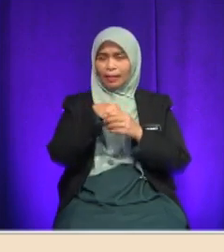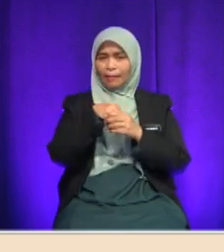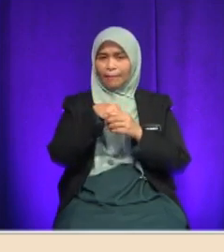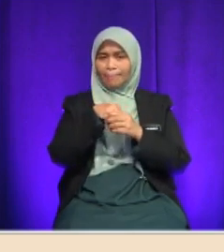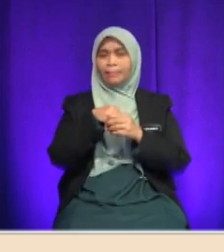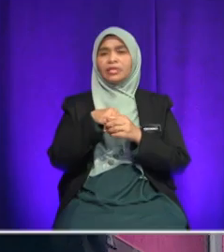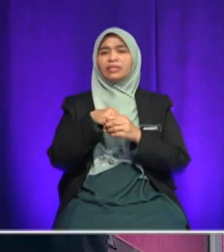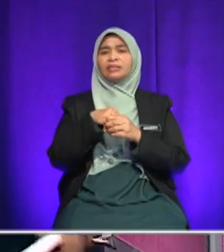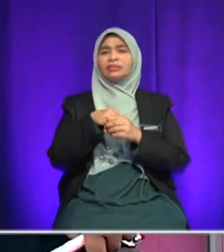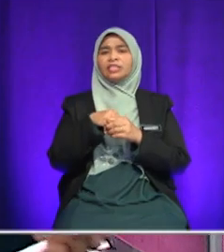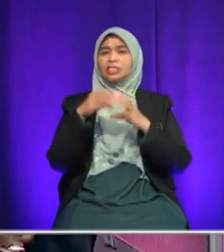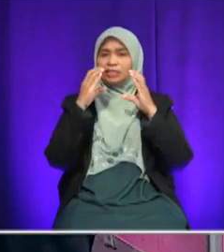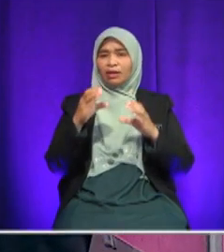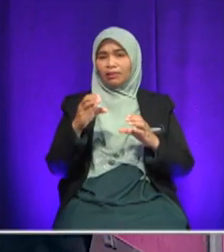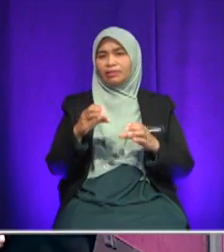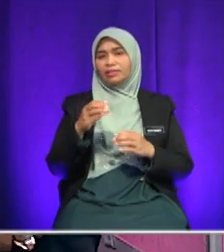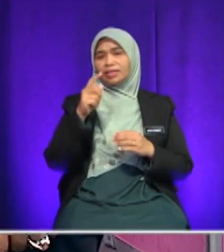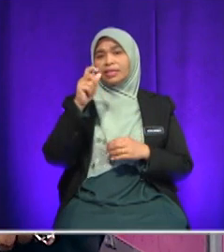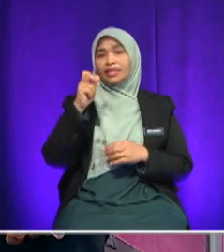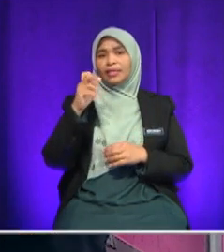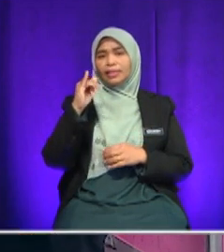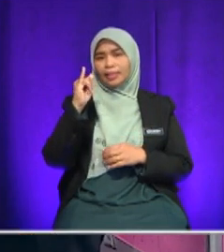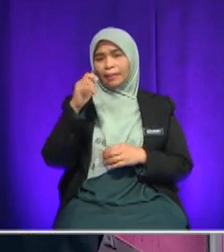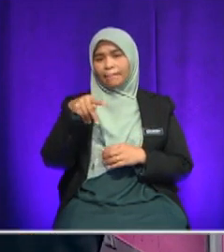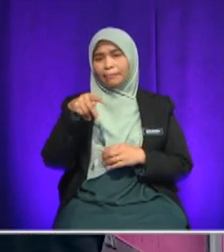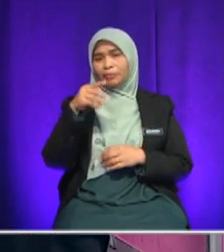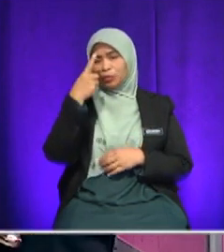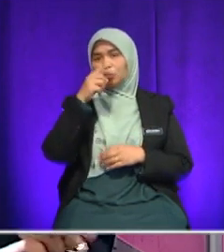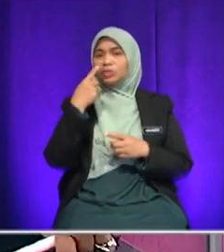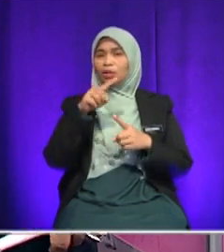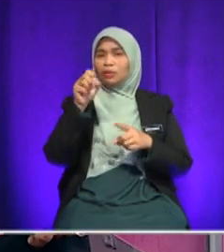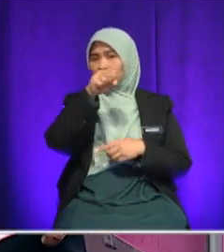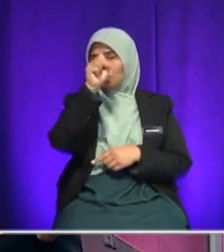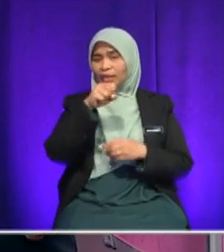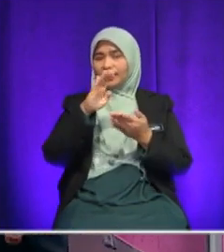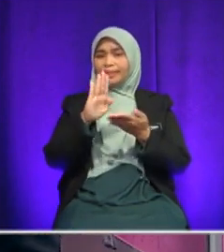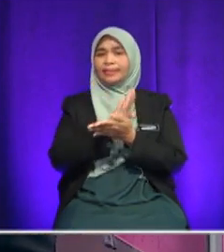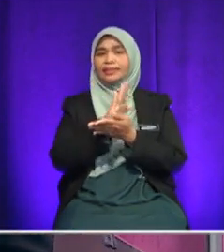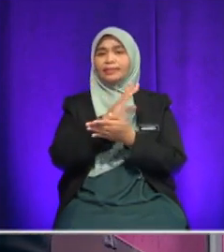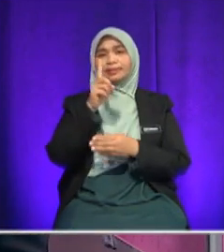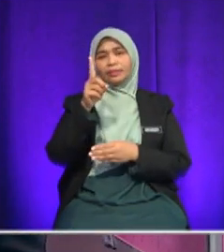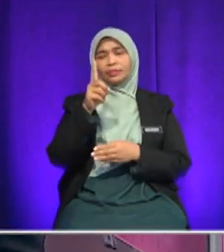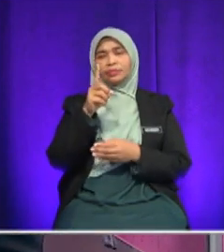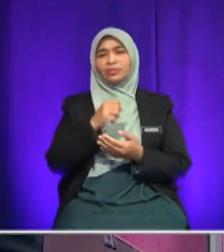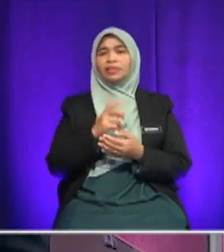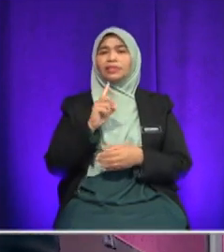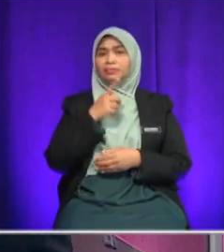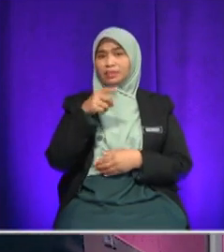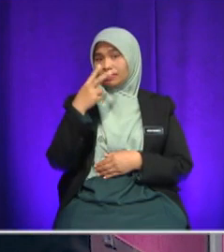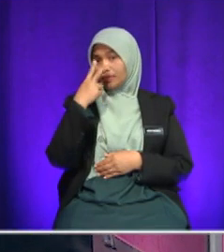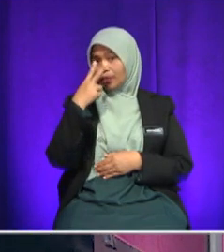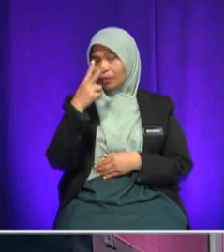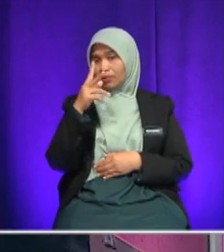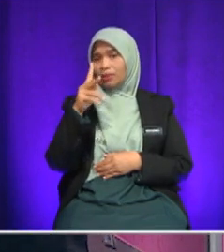menjawab soalan kertas satu, biasanya tiga perkara yang perlu kita ingat. Yang pertama, kita perlu lihat